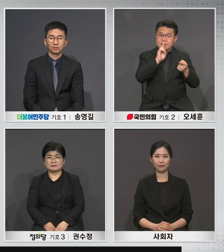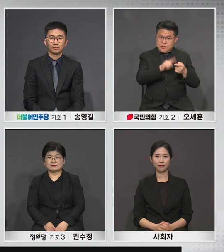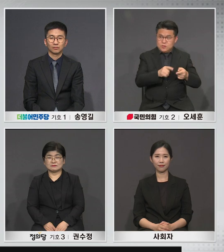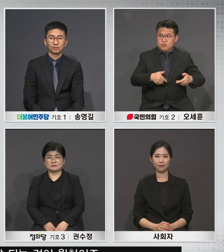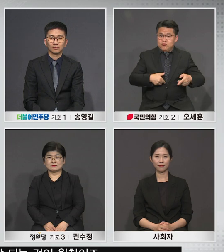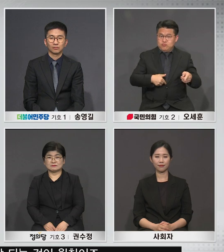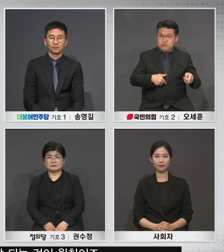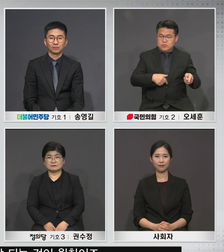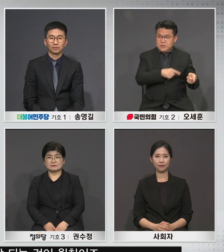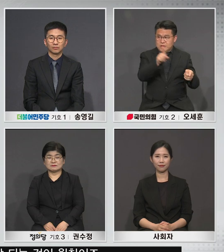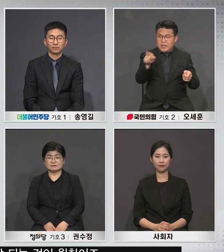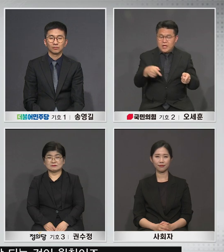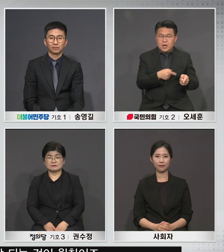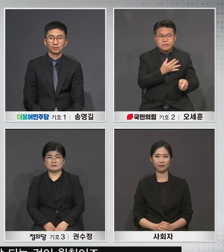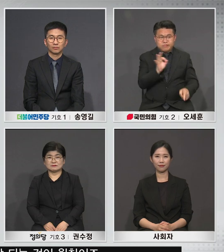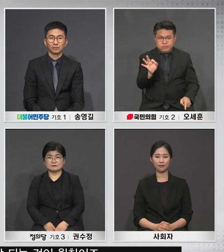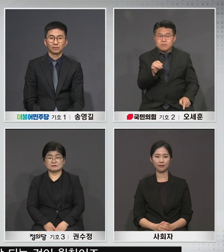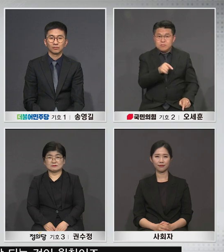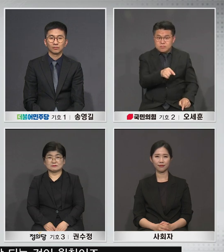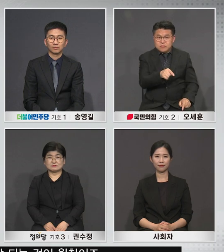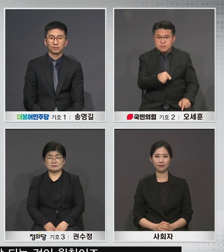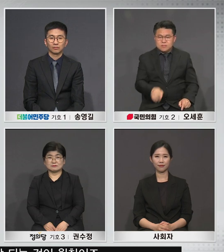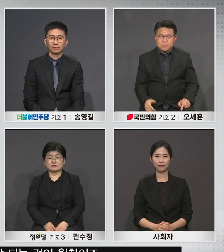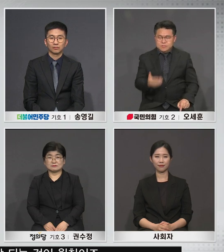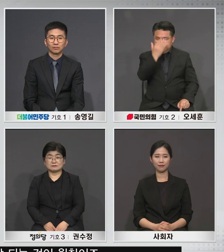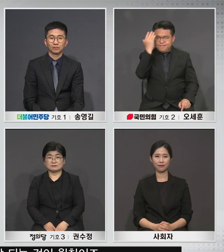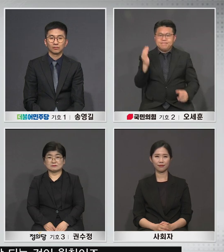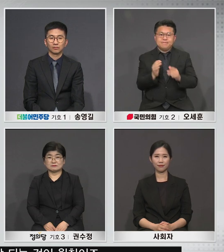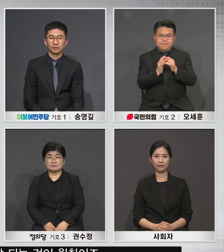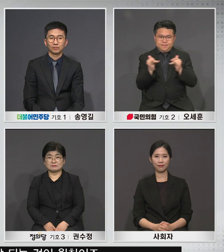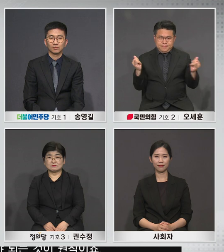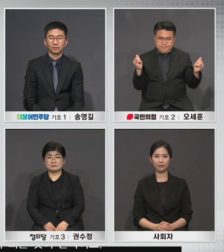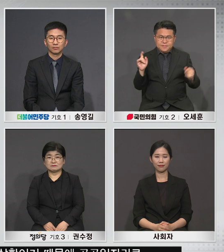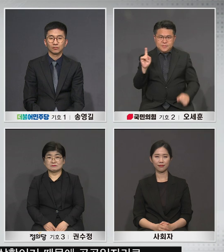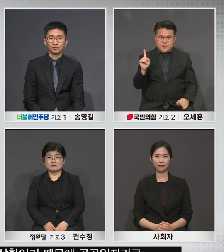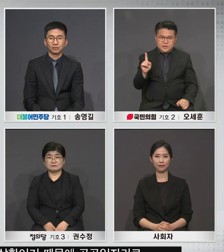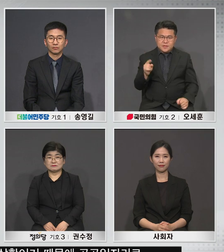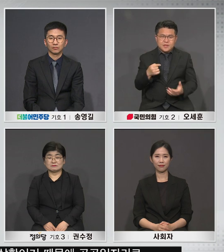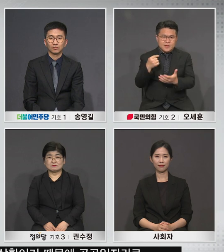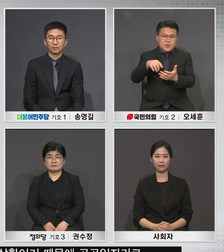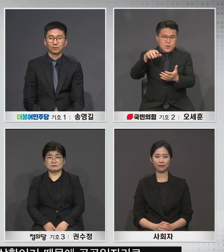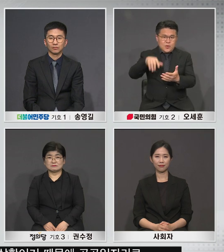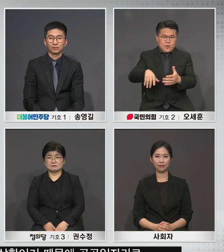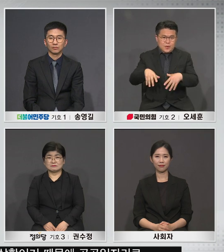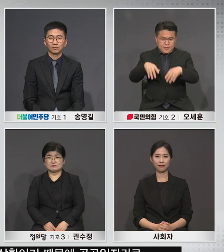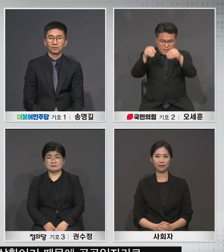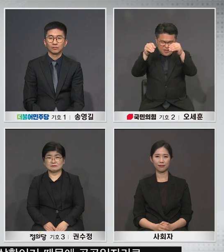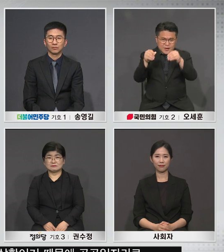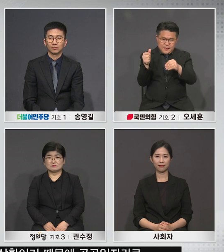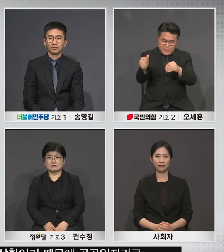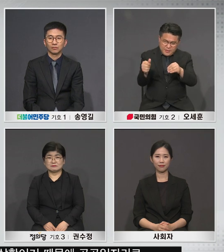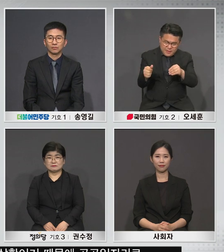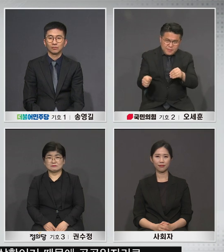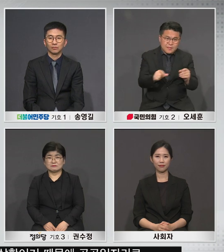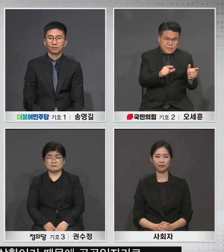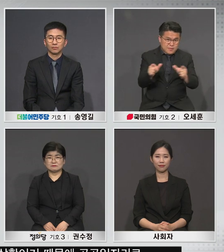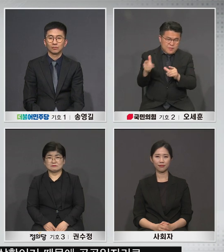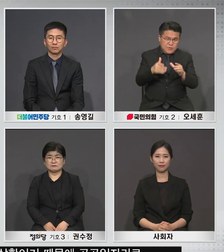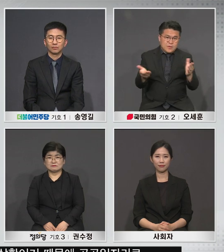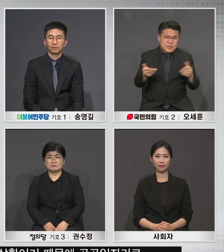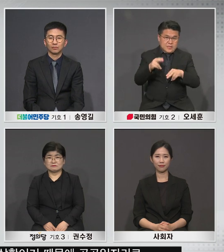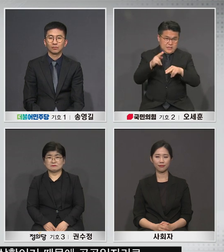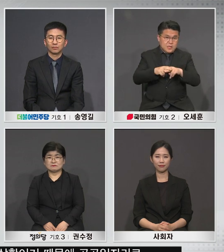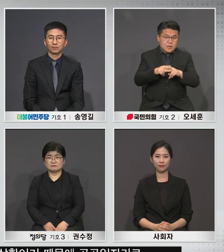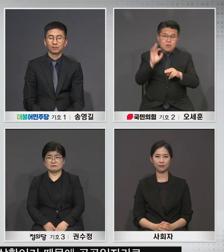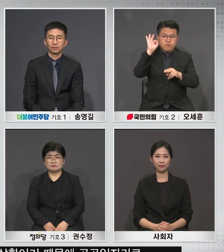여겨졌었습니다. 그렇게 해서 청년들이 강의실에 불 끄는 것 같은 이런 일을 공공일자리로 만들어주는